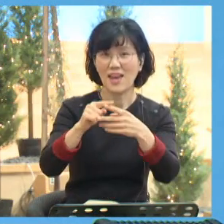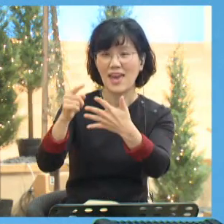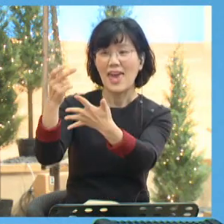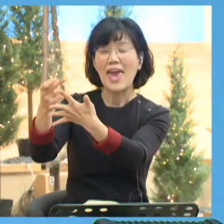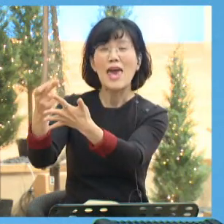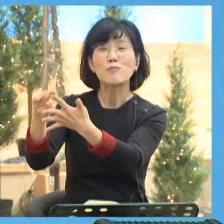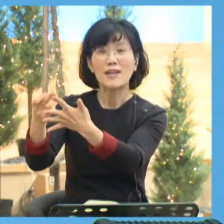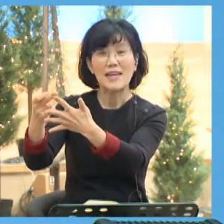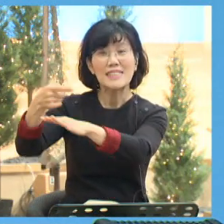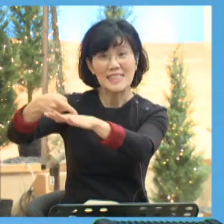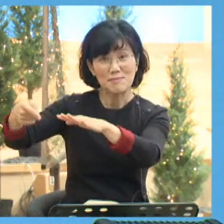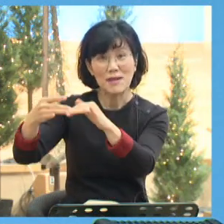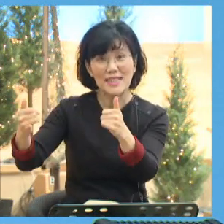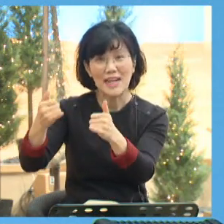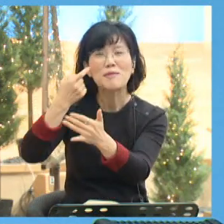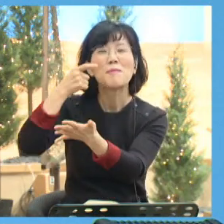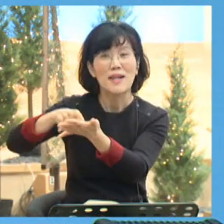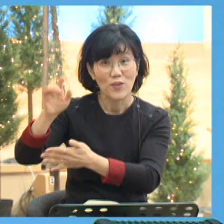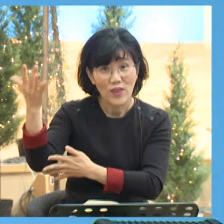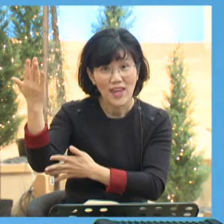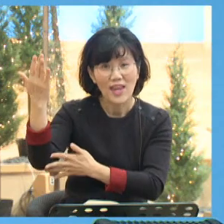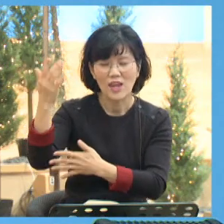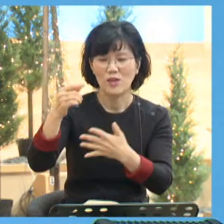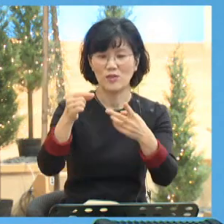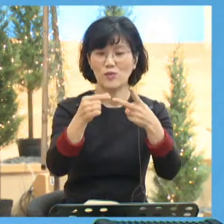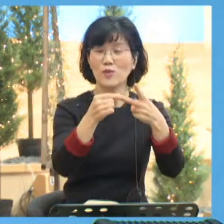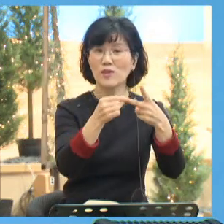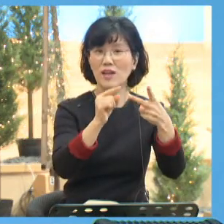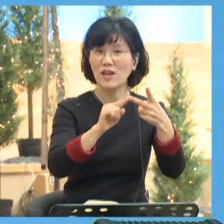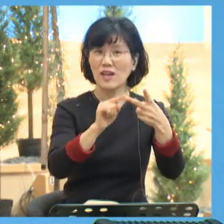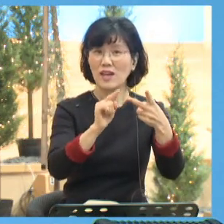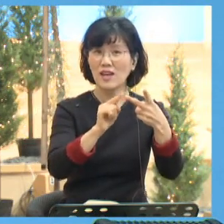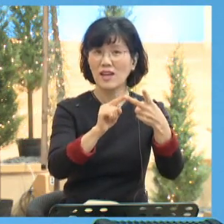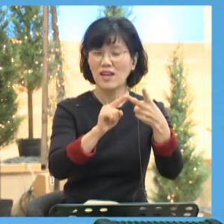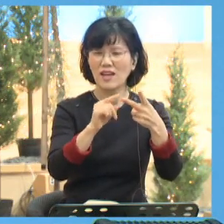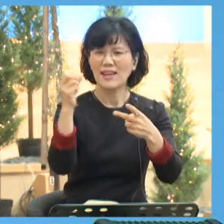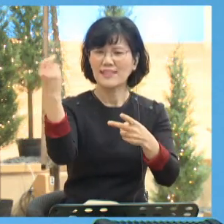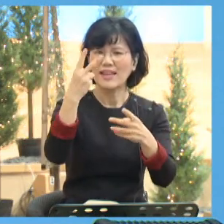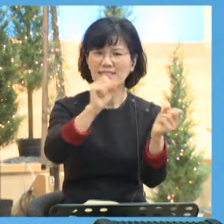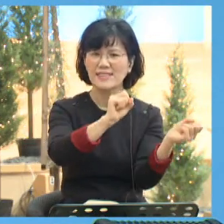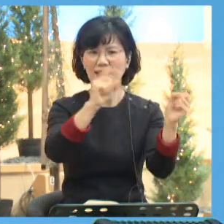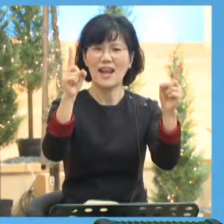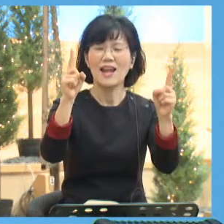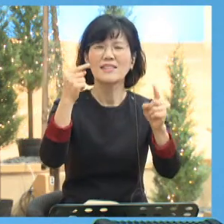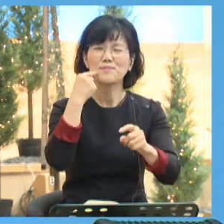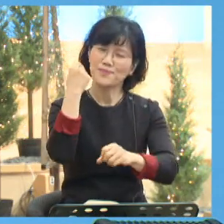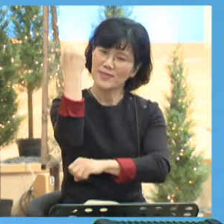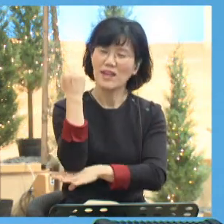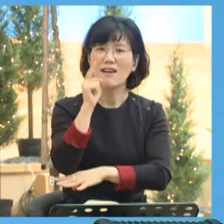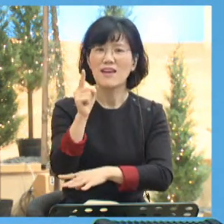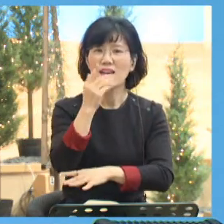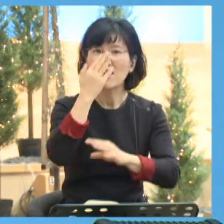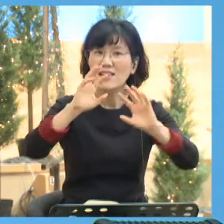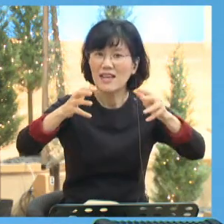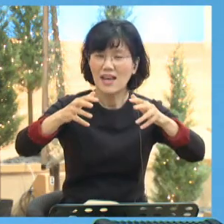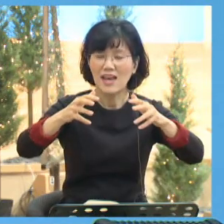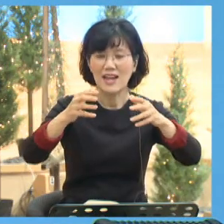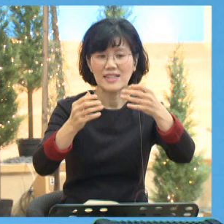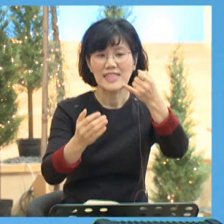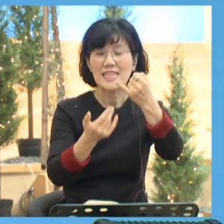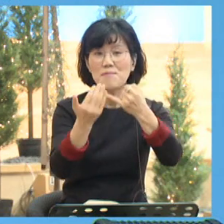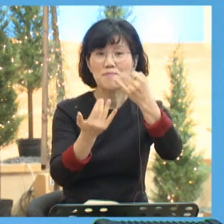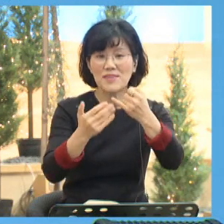사람들을 통해서 확인하게 될 진 을 쓴 뿌리고 또한 아니 되살아나는 20 뿌리가 있습니다 이스라엘의 사사 입다 에서